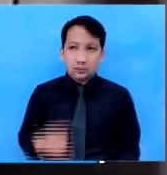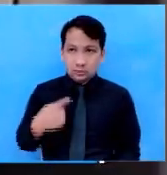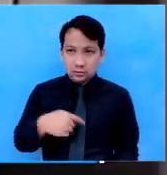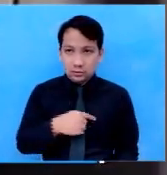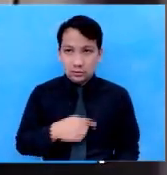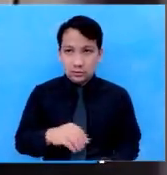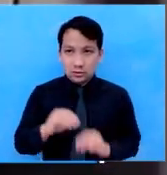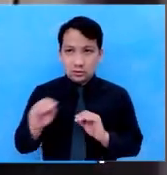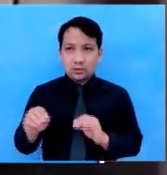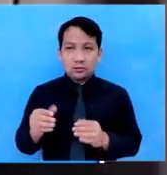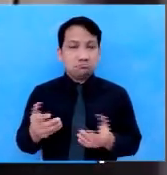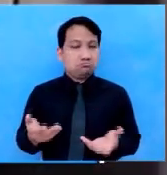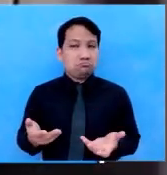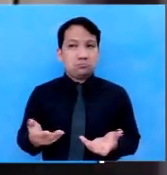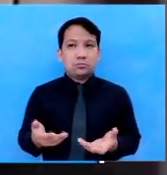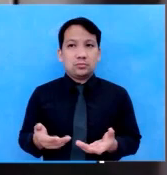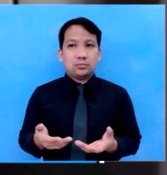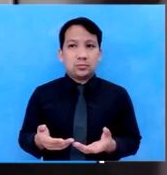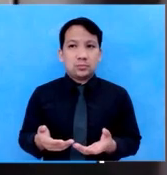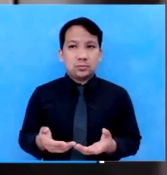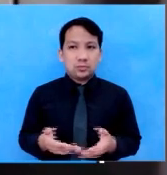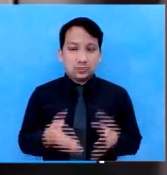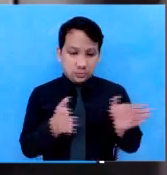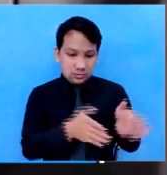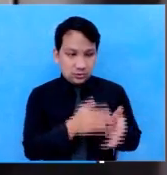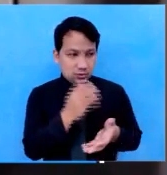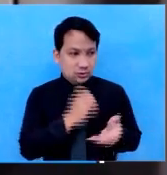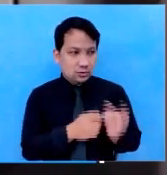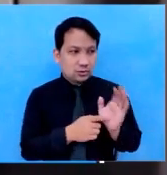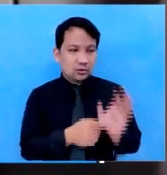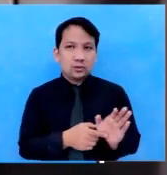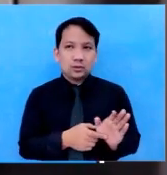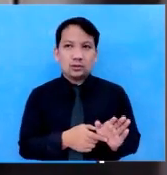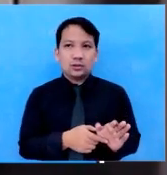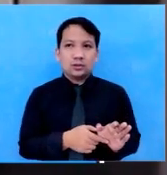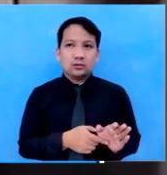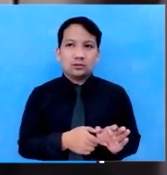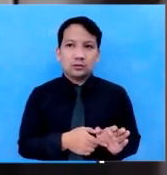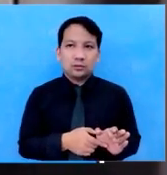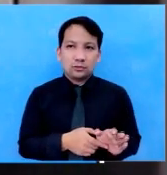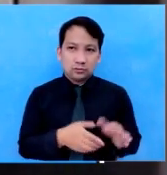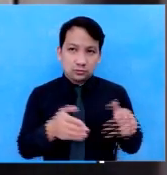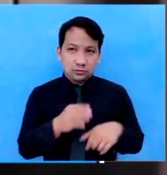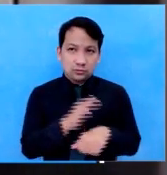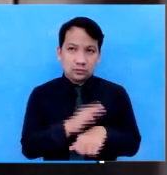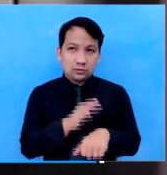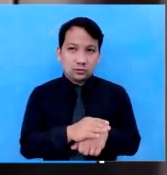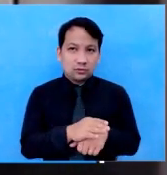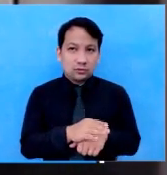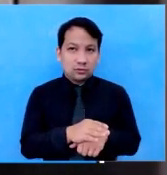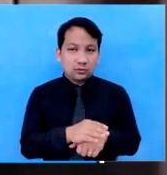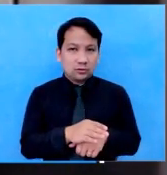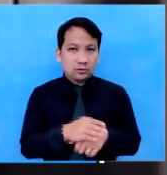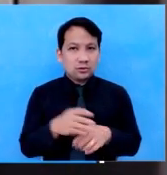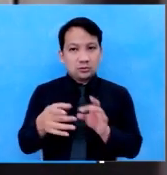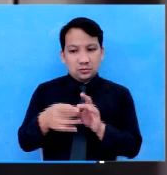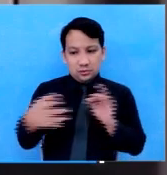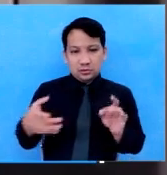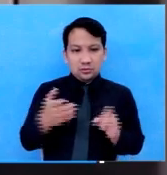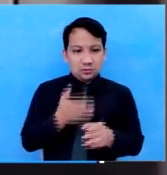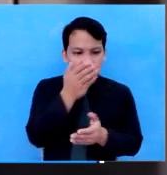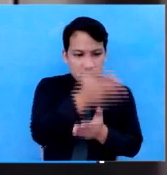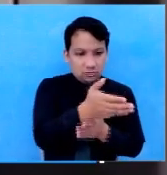big, but even a small one, no? You know the hassle of withdrawing the sugar from the mill, going to the